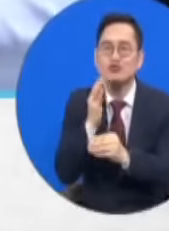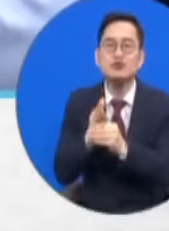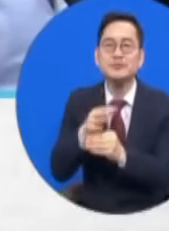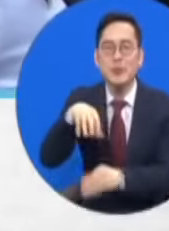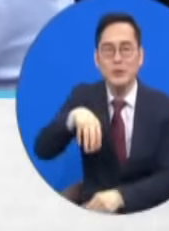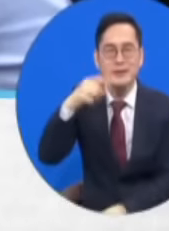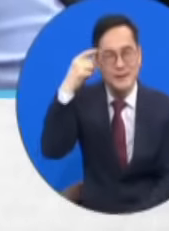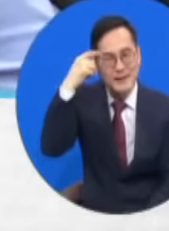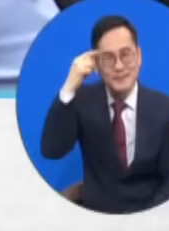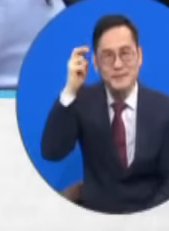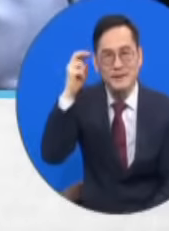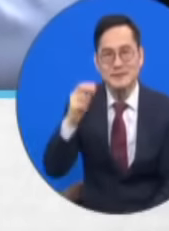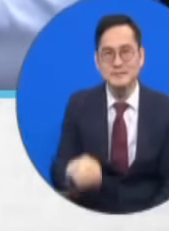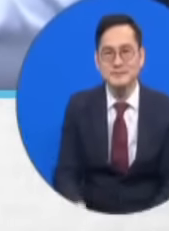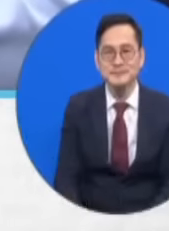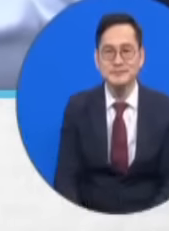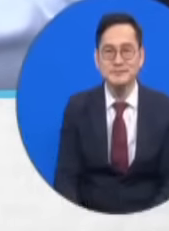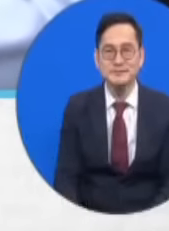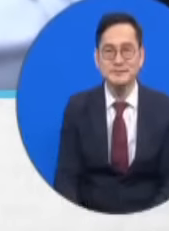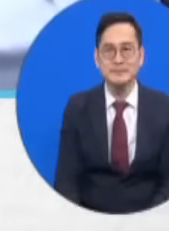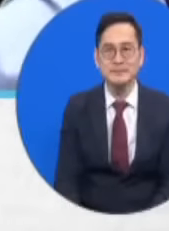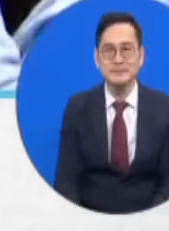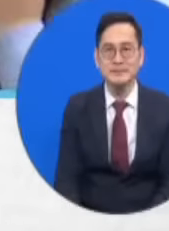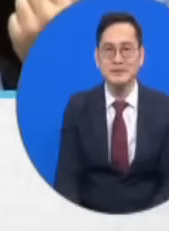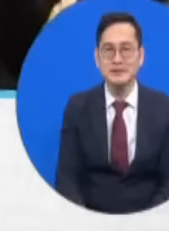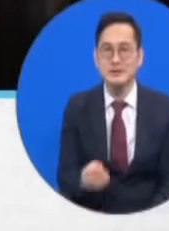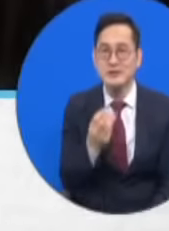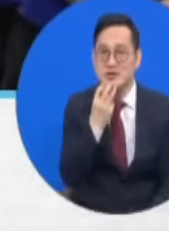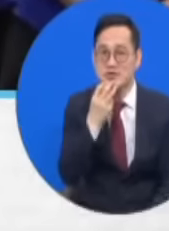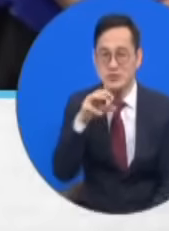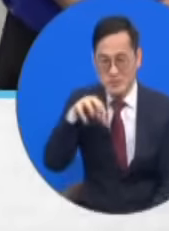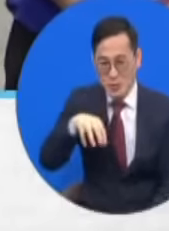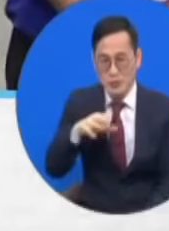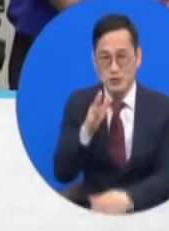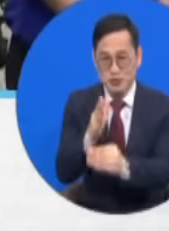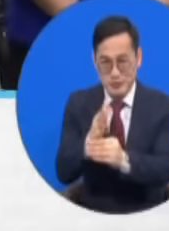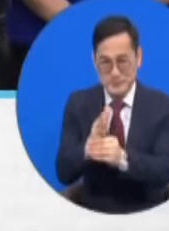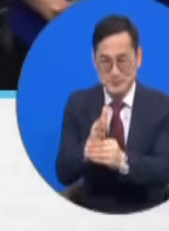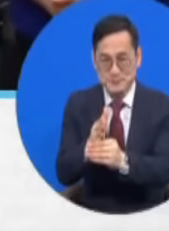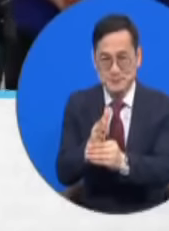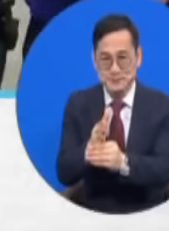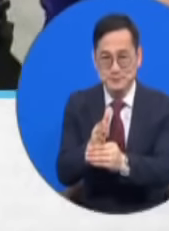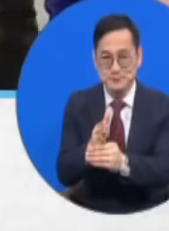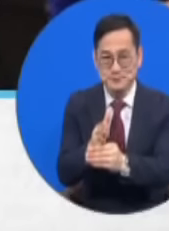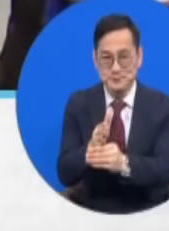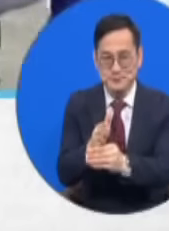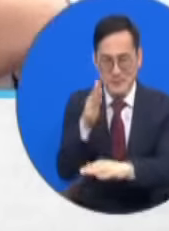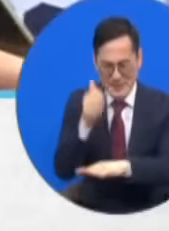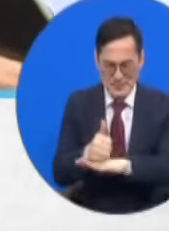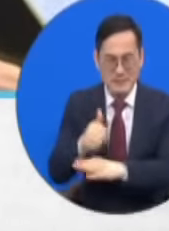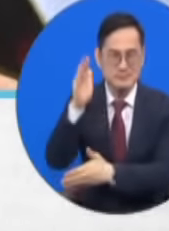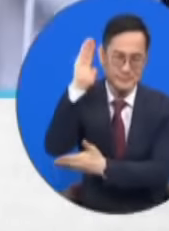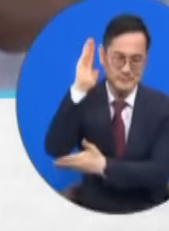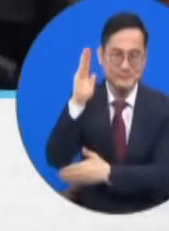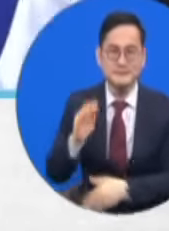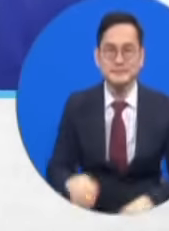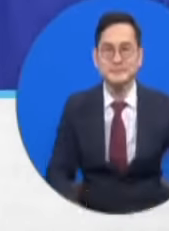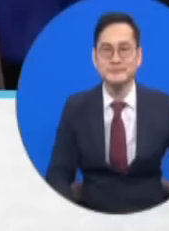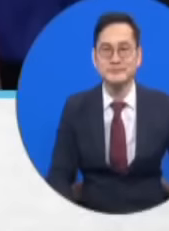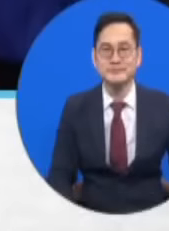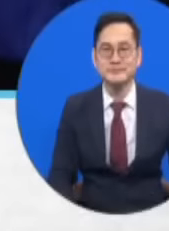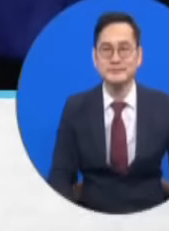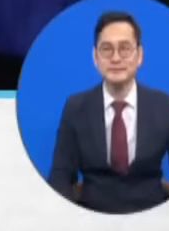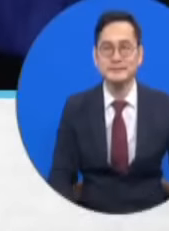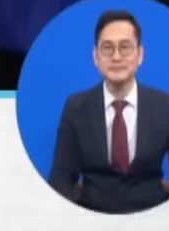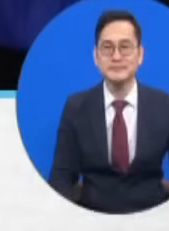크다고 볼 수 있습니다. 그래서 아마 가장 서울에 중점을 두고 선거 유세를 하고 있다고 볼 수 있어요. 그런데 개인적으로 볼 때는 저건